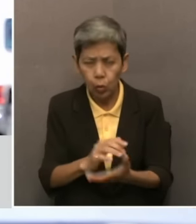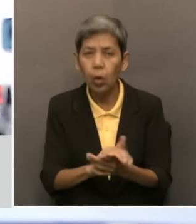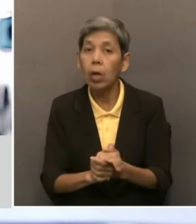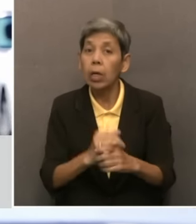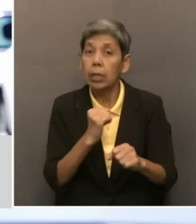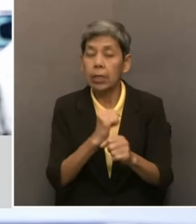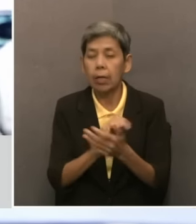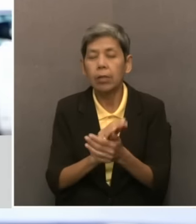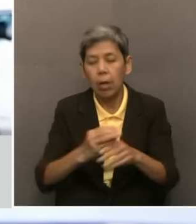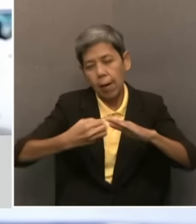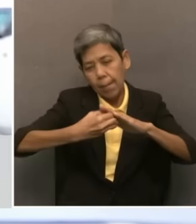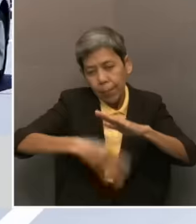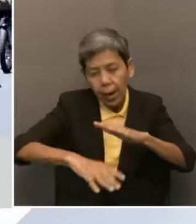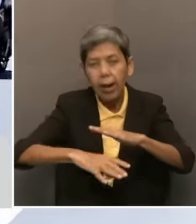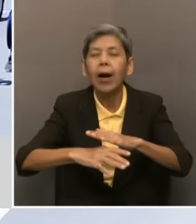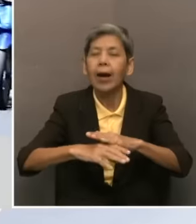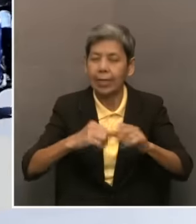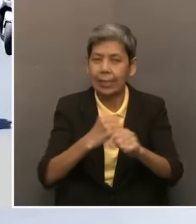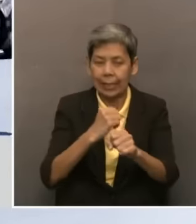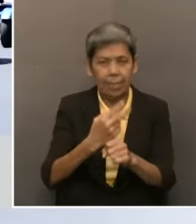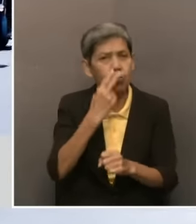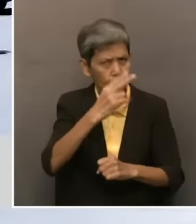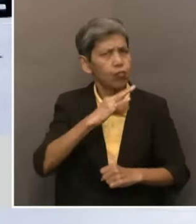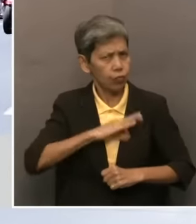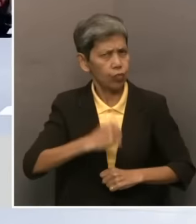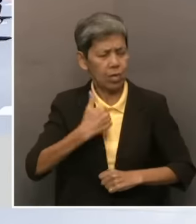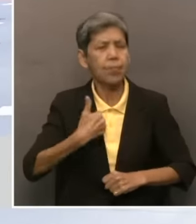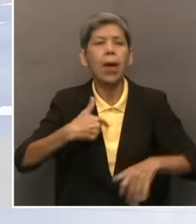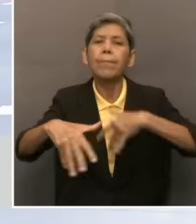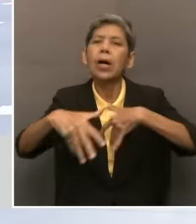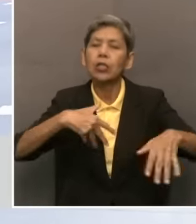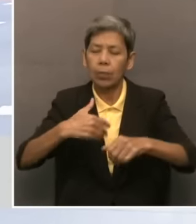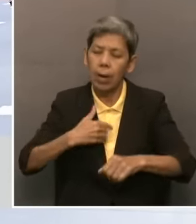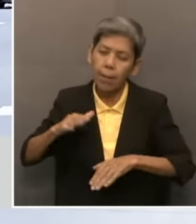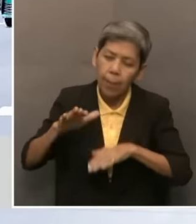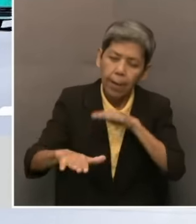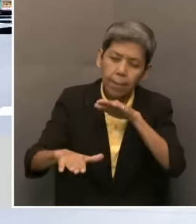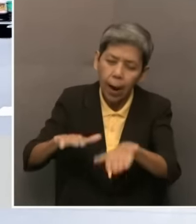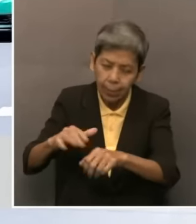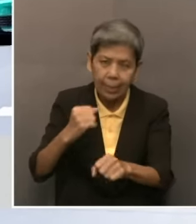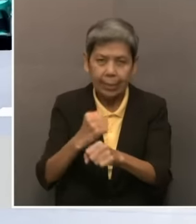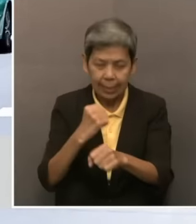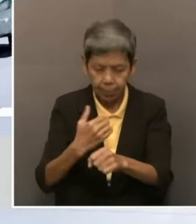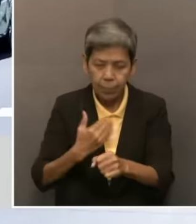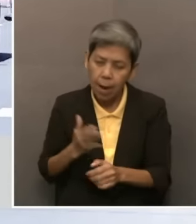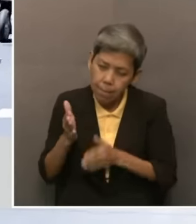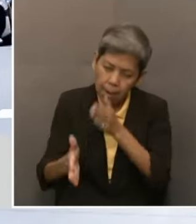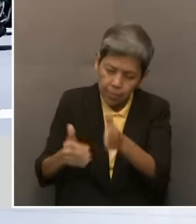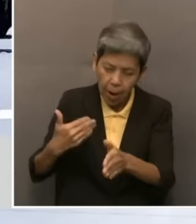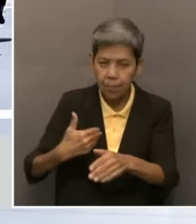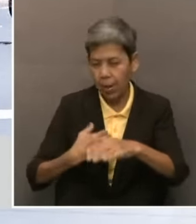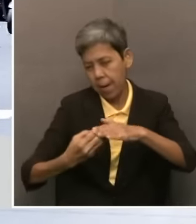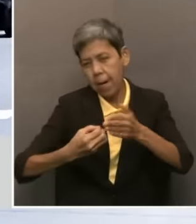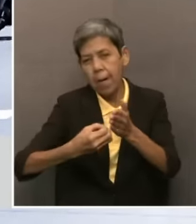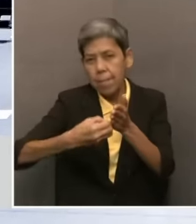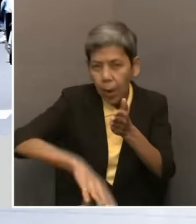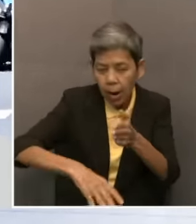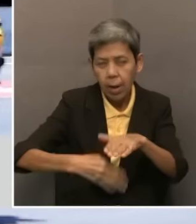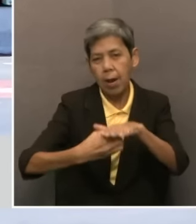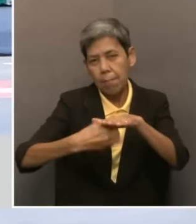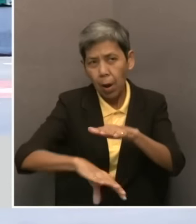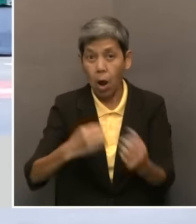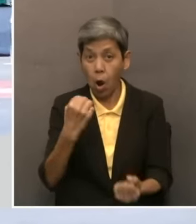ถ่ายน้ำมันเครื่องไส้กรองผลตอบรับก็ดีครับคือมีประชาชนเนี่ยเข้ามาร่วมโครงการกันเป็นจำนวนมากรวมถึงห้ามรถย